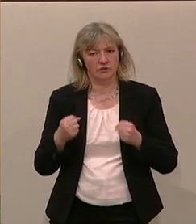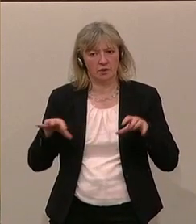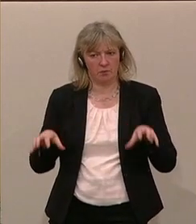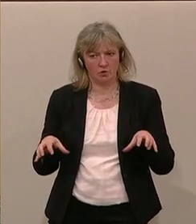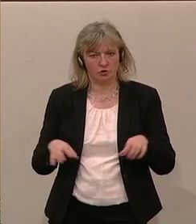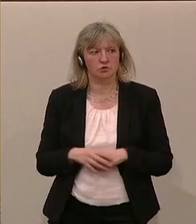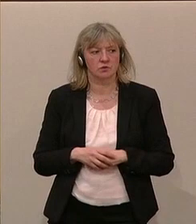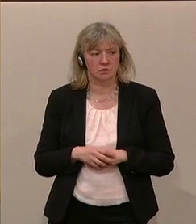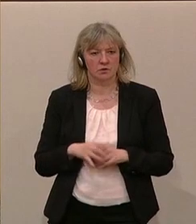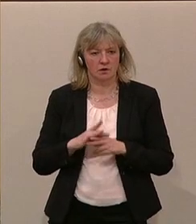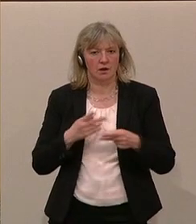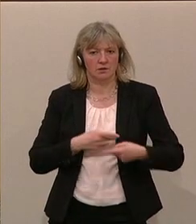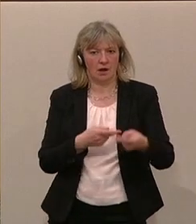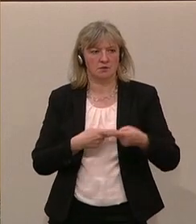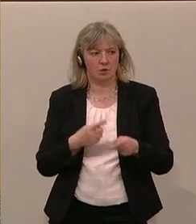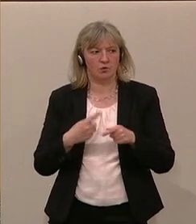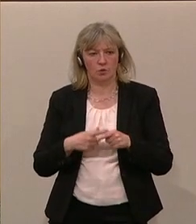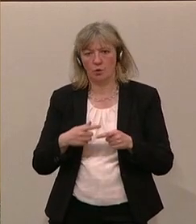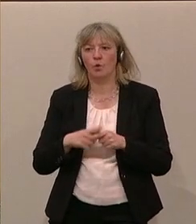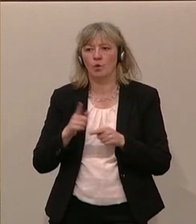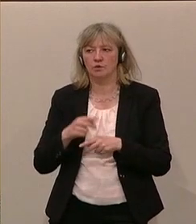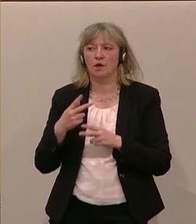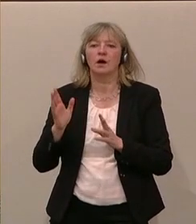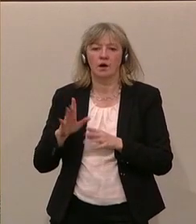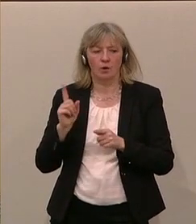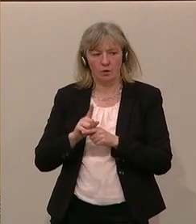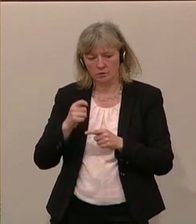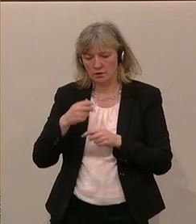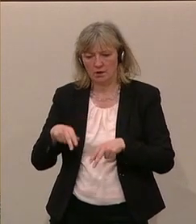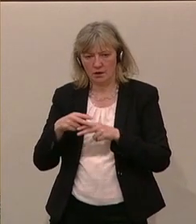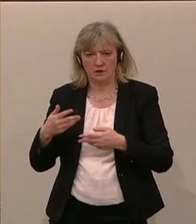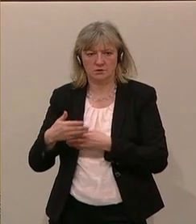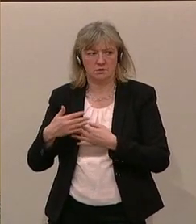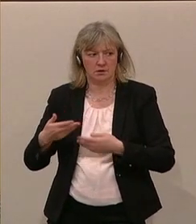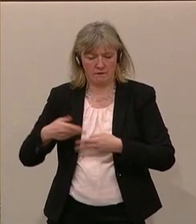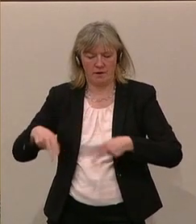Branchen, in der Transportbranche und im Gasgewerbe seit 2004.